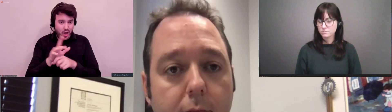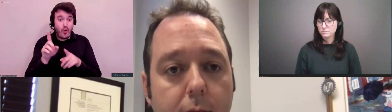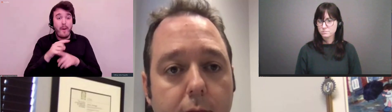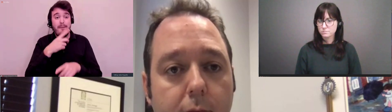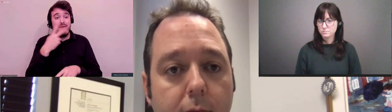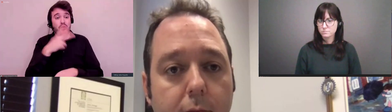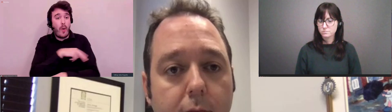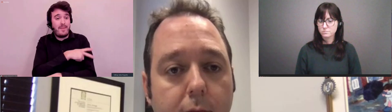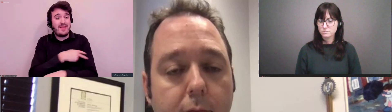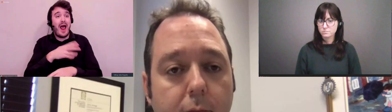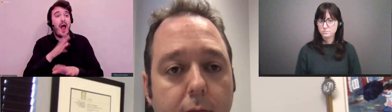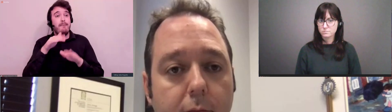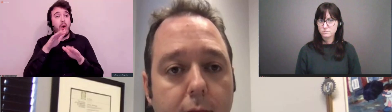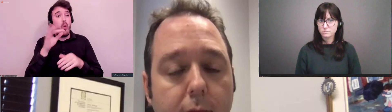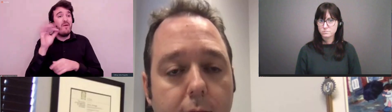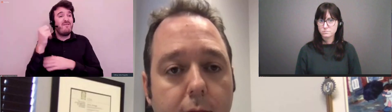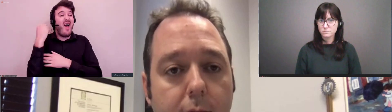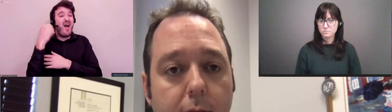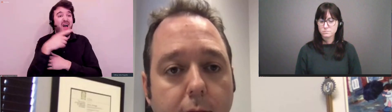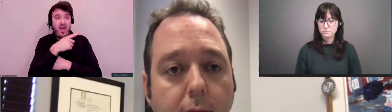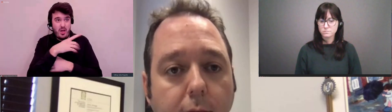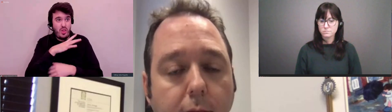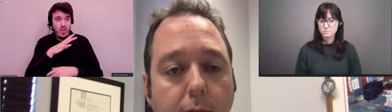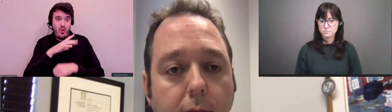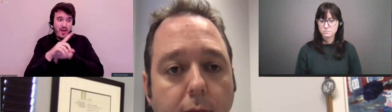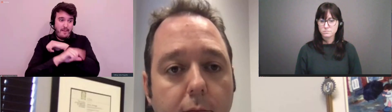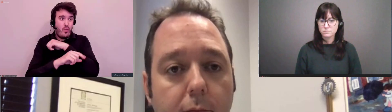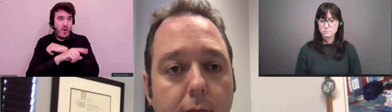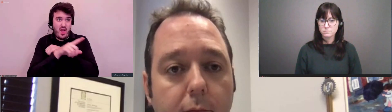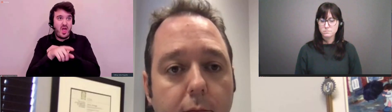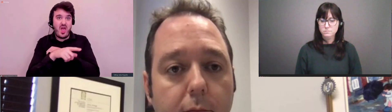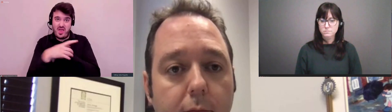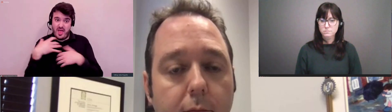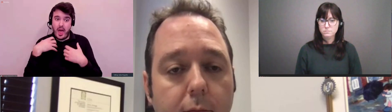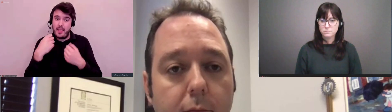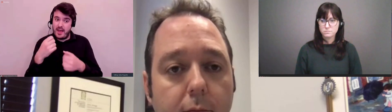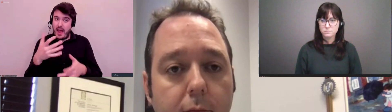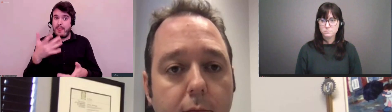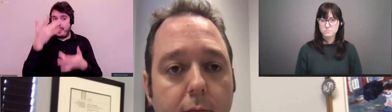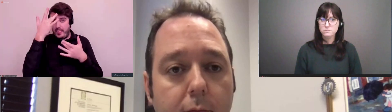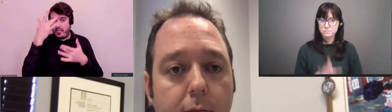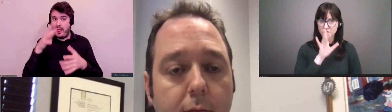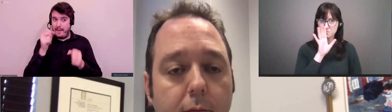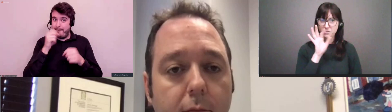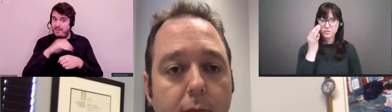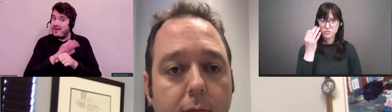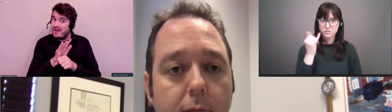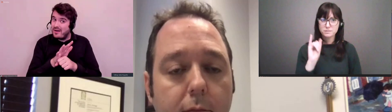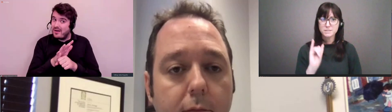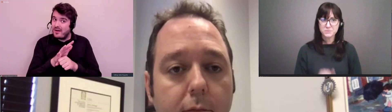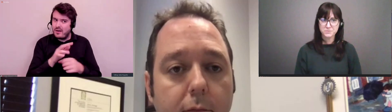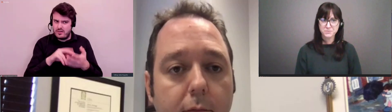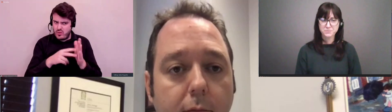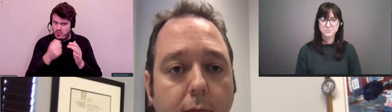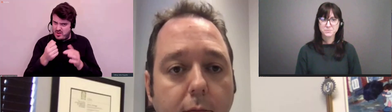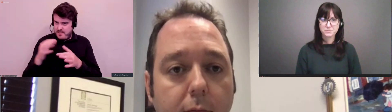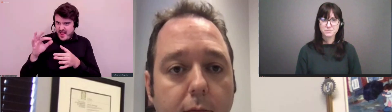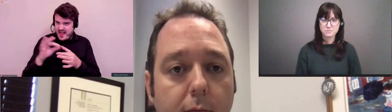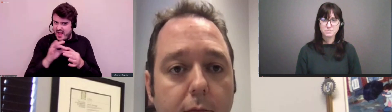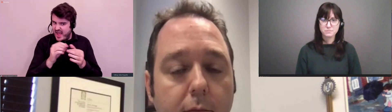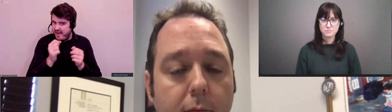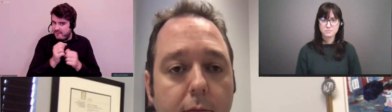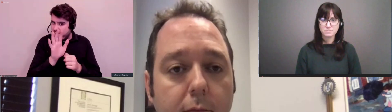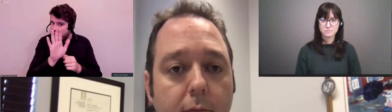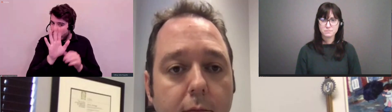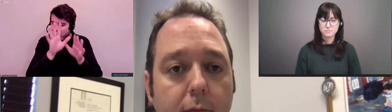des membres du personnel qui ont contracté le virus. Est-ce que ça peut avoir un lien finalement avec